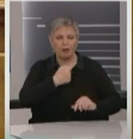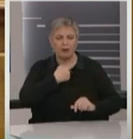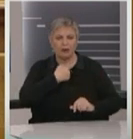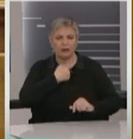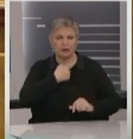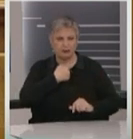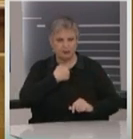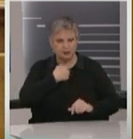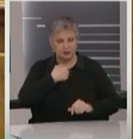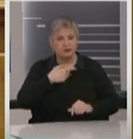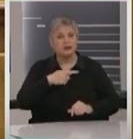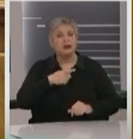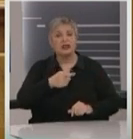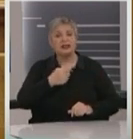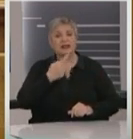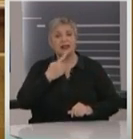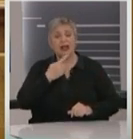Μας λέτε ότι εμείς